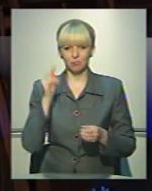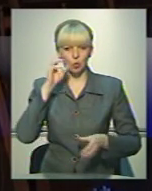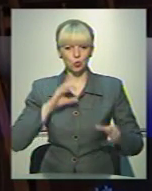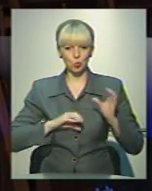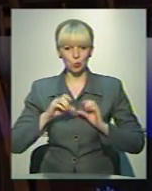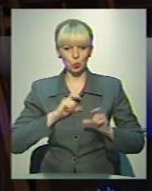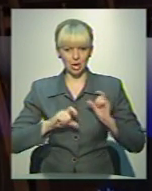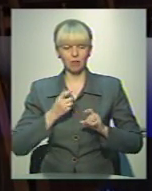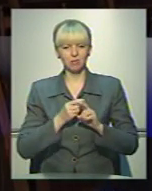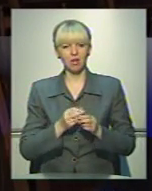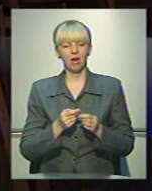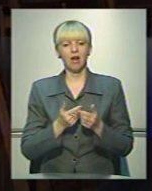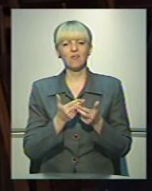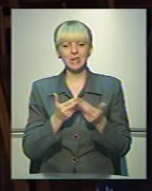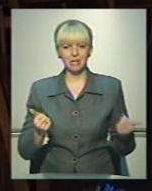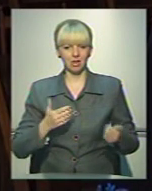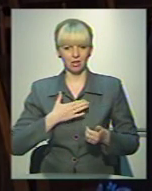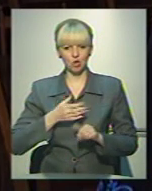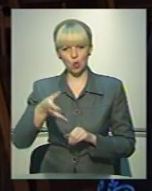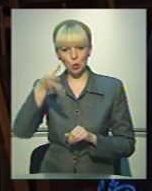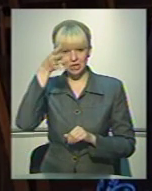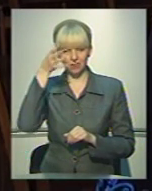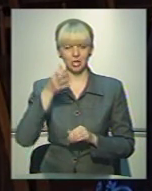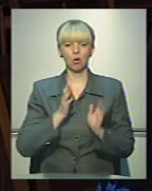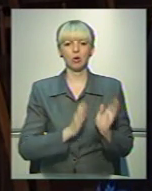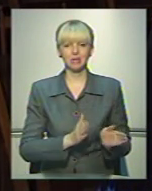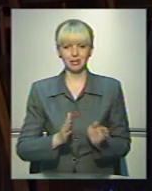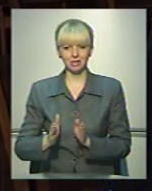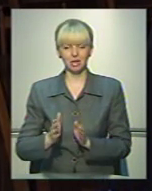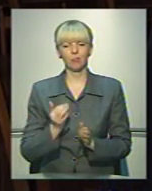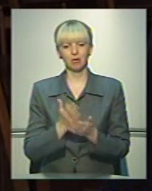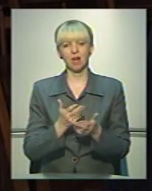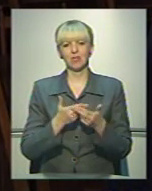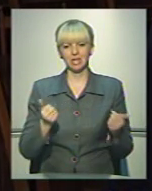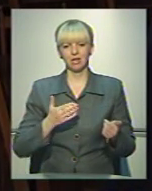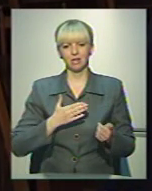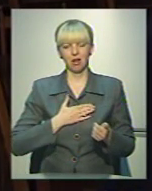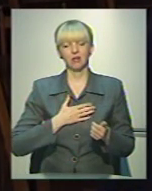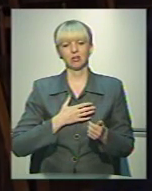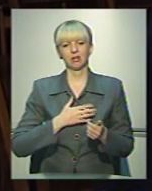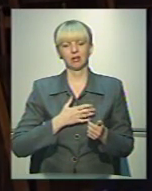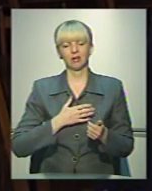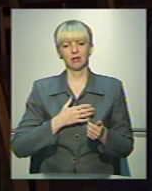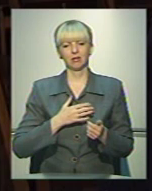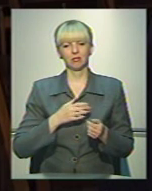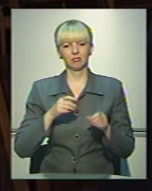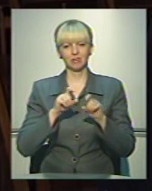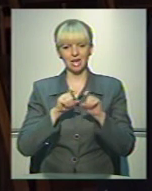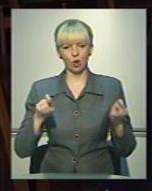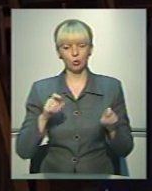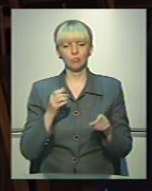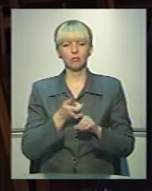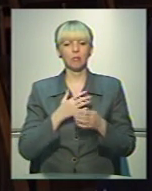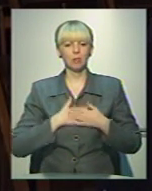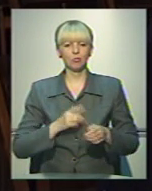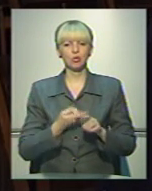але це є і визнання нашої освітньої системи, і є визнання нашої альма-матер. А ще більш позитивно і приємно,